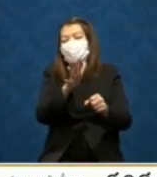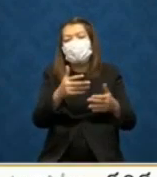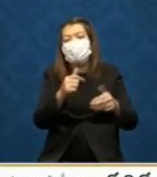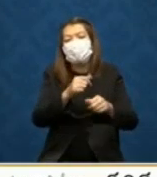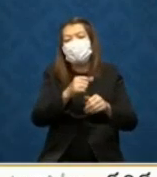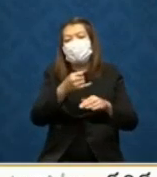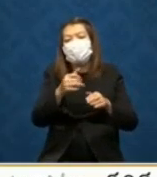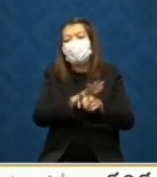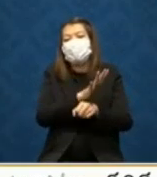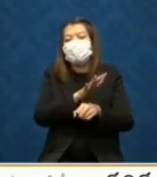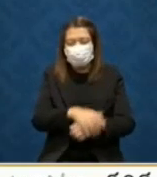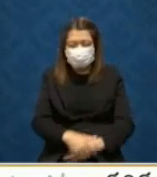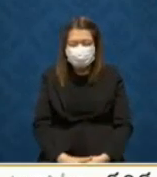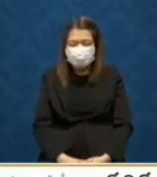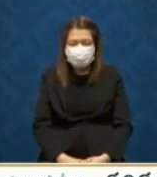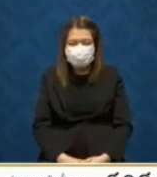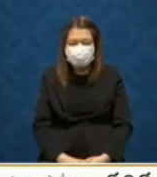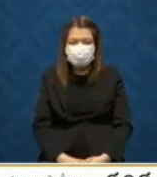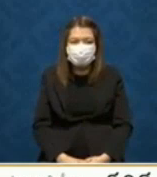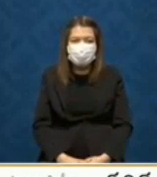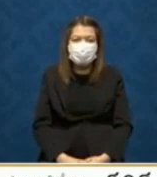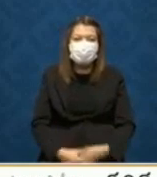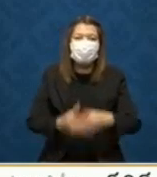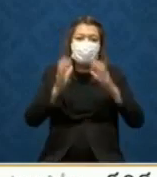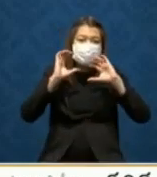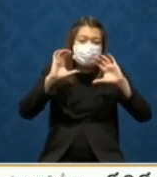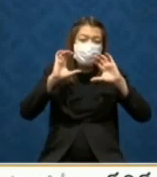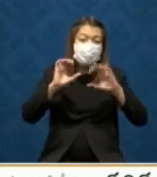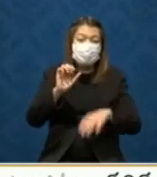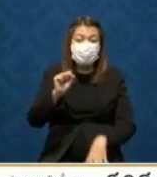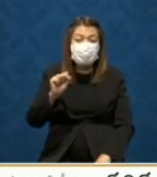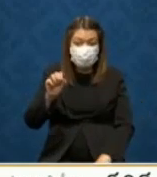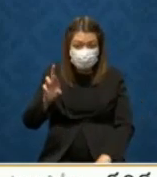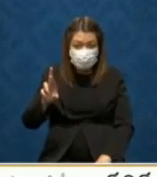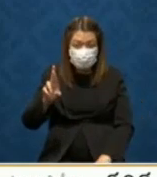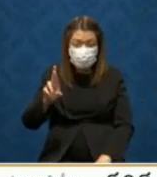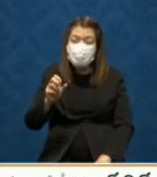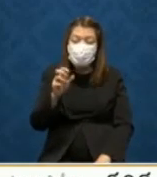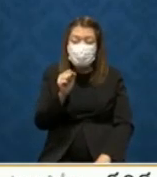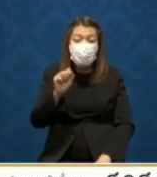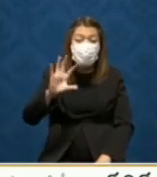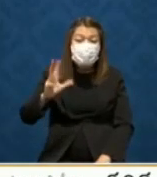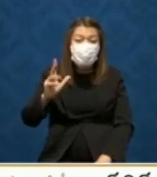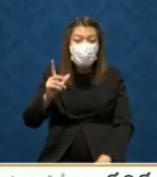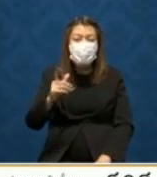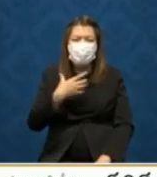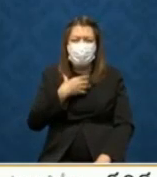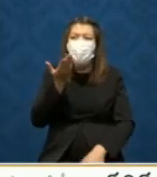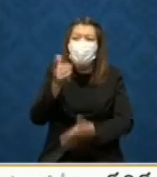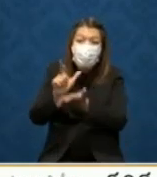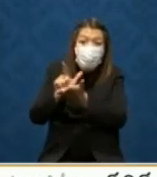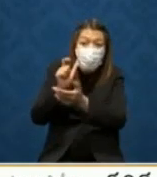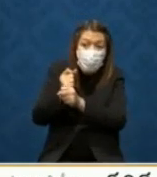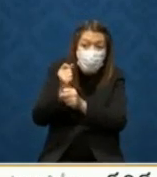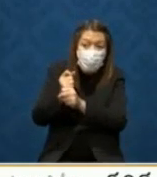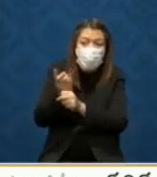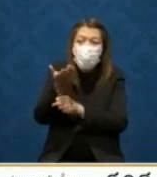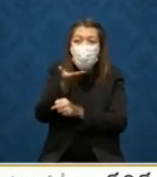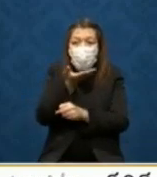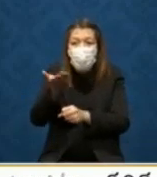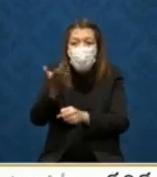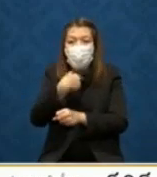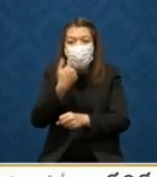ล้นวันนี้ข้าราชการสชถ้าจะลาจะลางานนะครับรู้มต้องลากับใครท่านนี่จะบอก